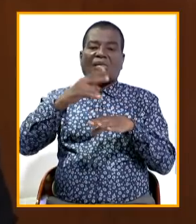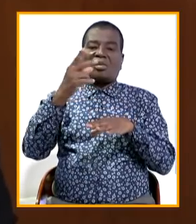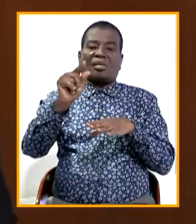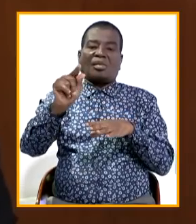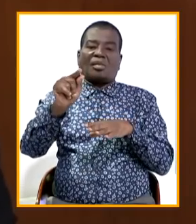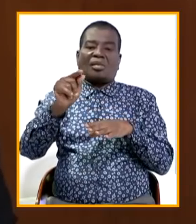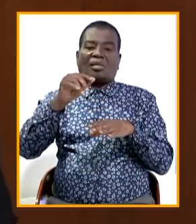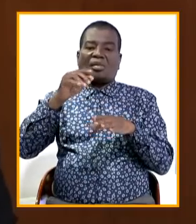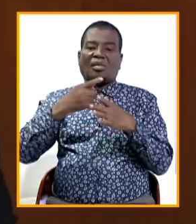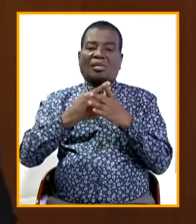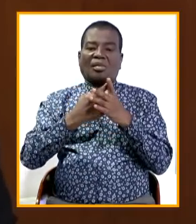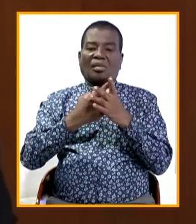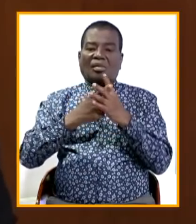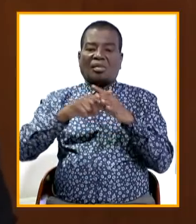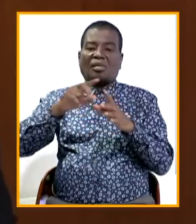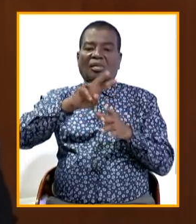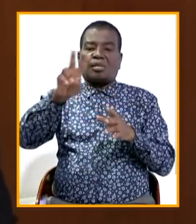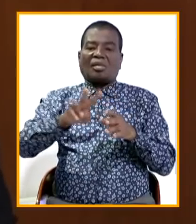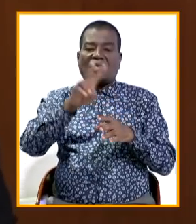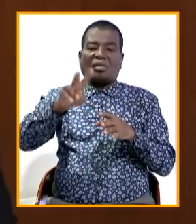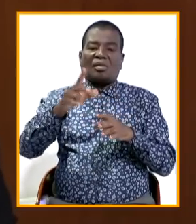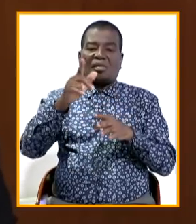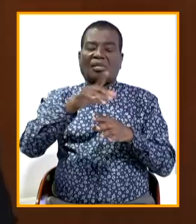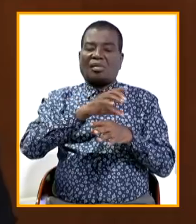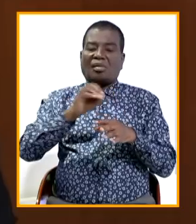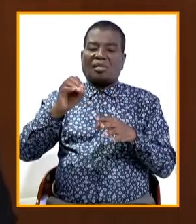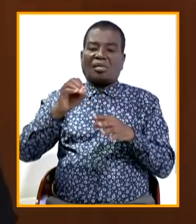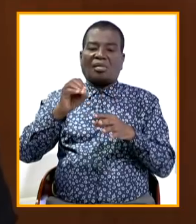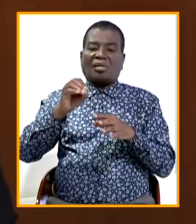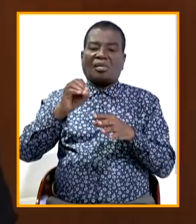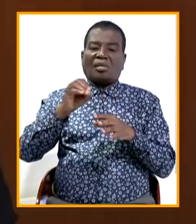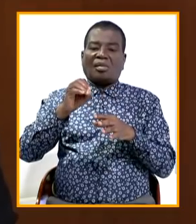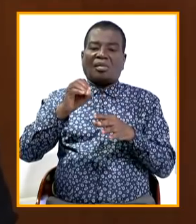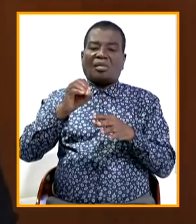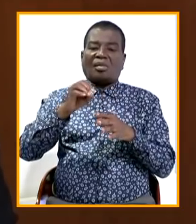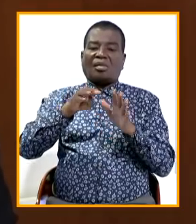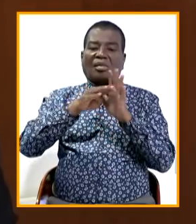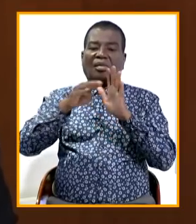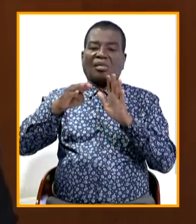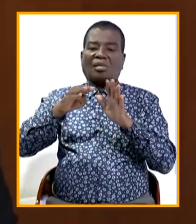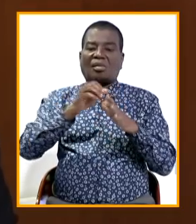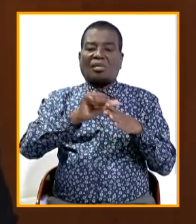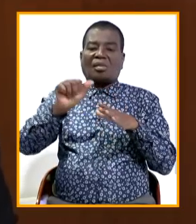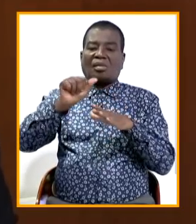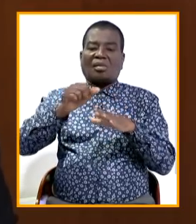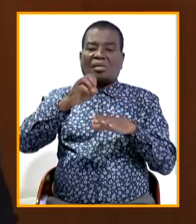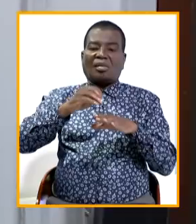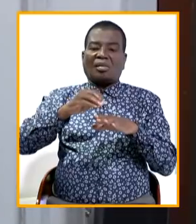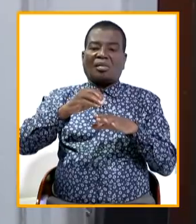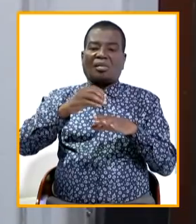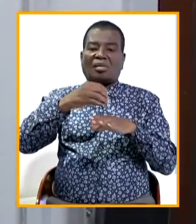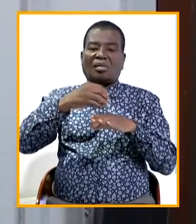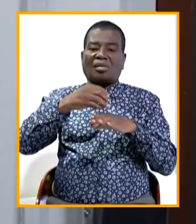vendredi 11 août 2023 à 23h59, moyenne d'orientation supérieure ou